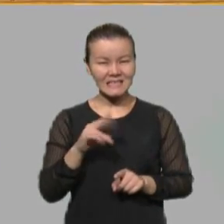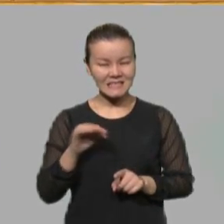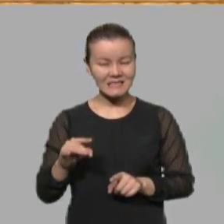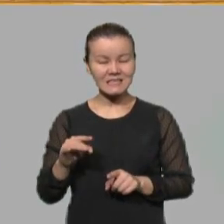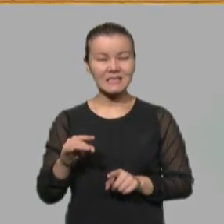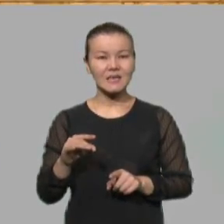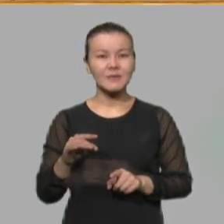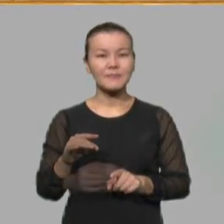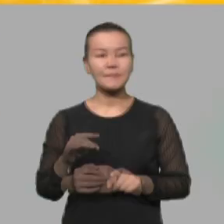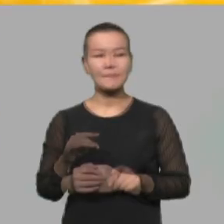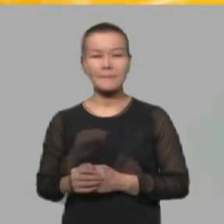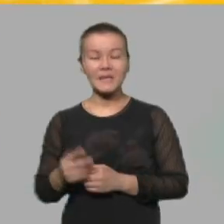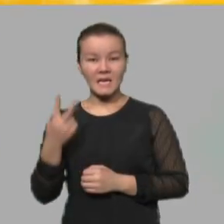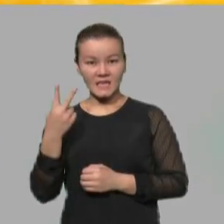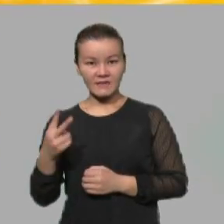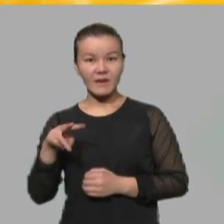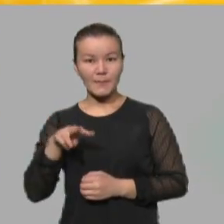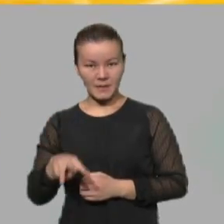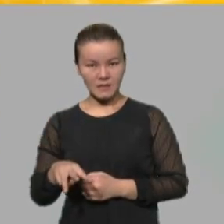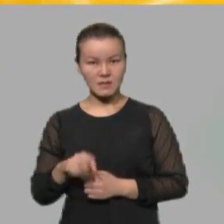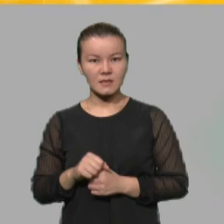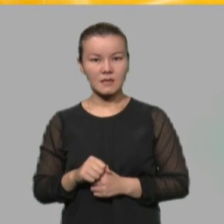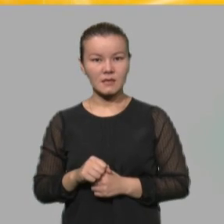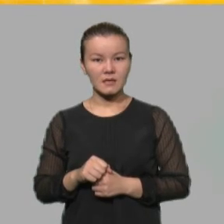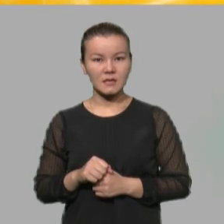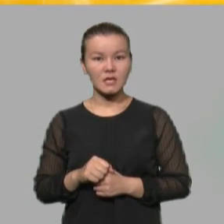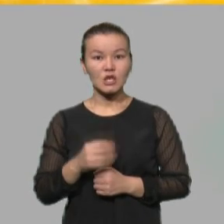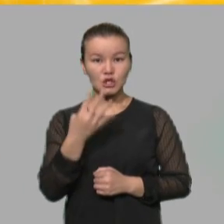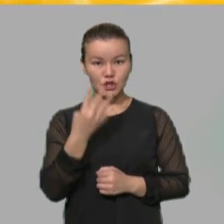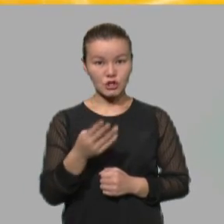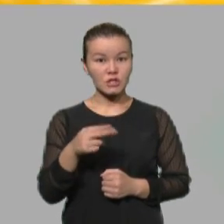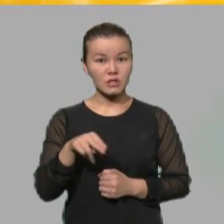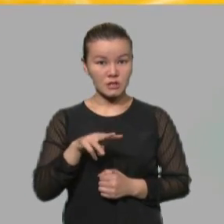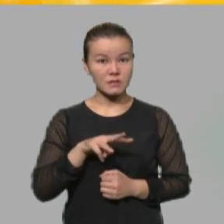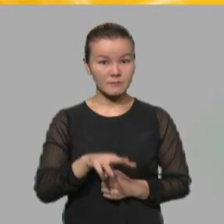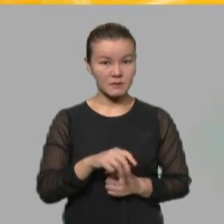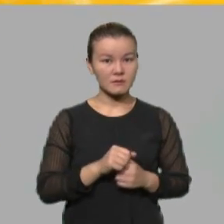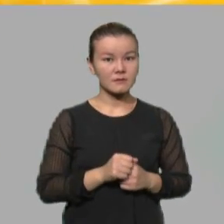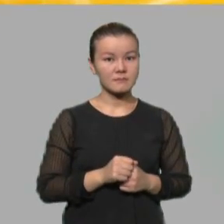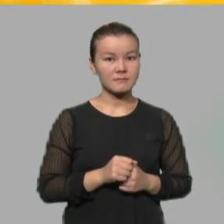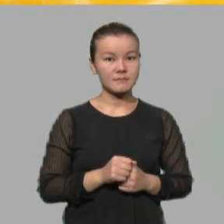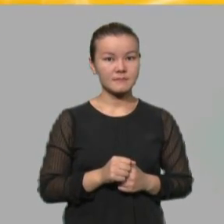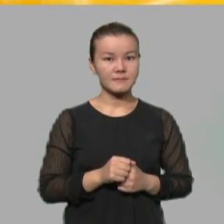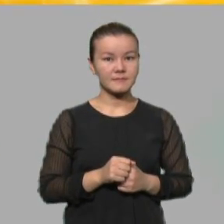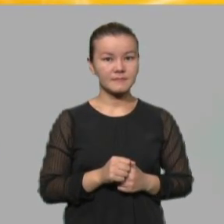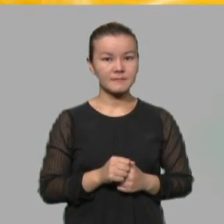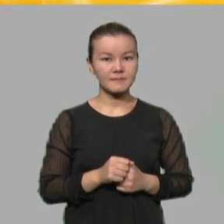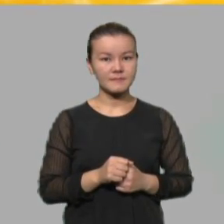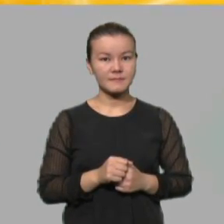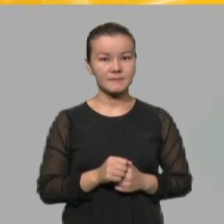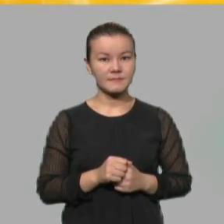единицы измерения. 2 метра 4 дециметра.